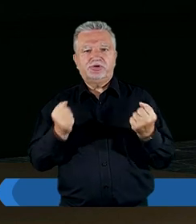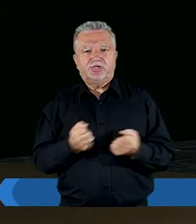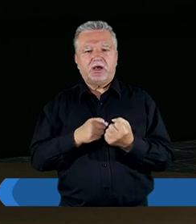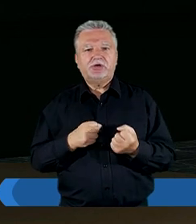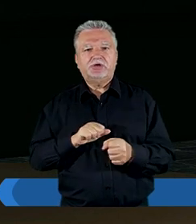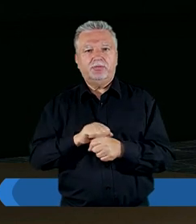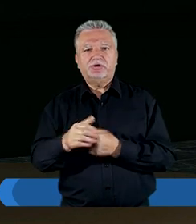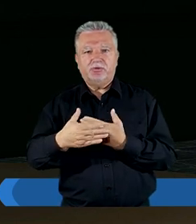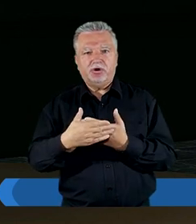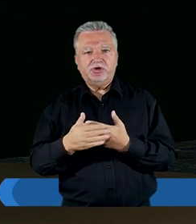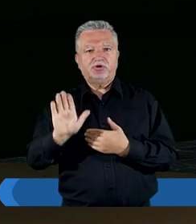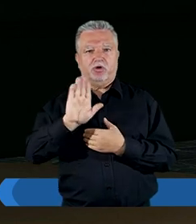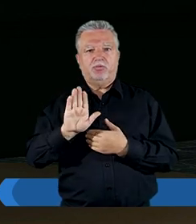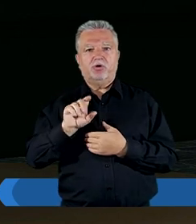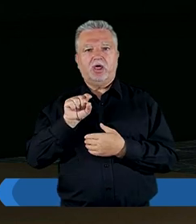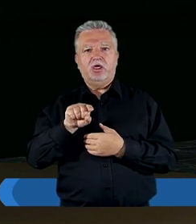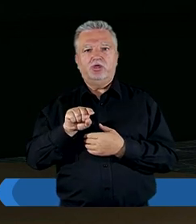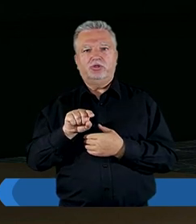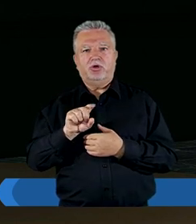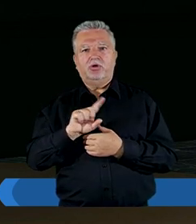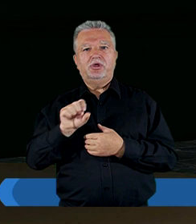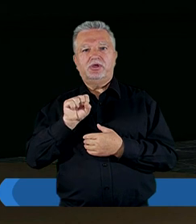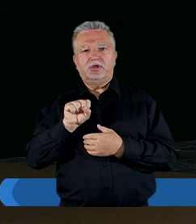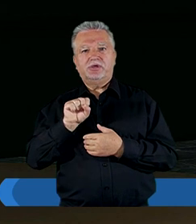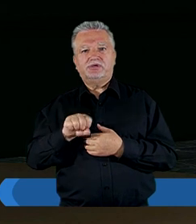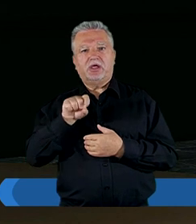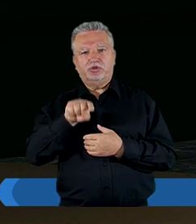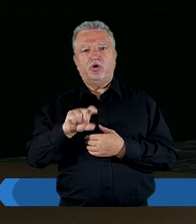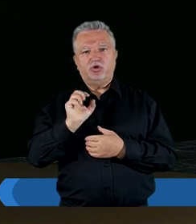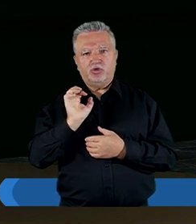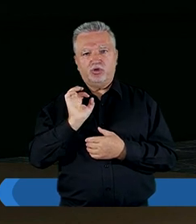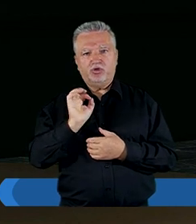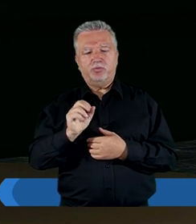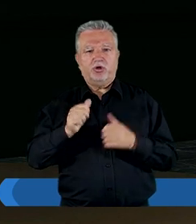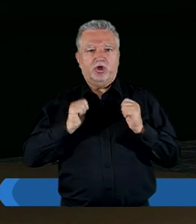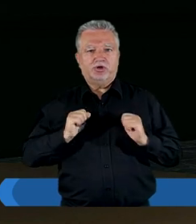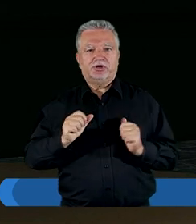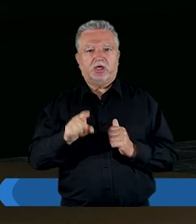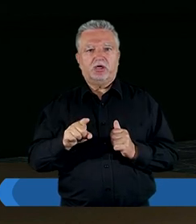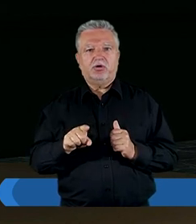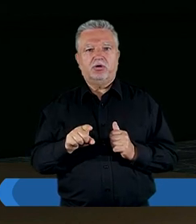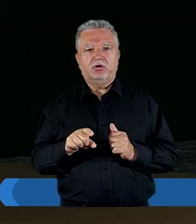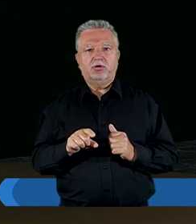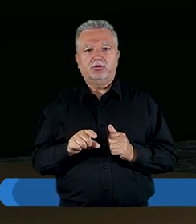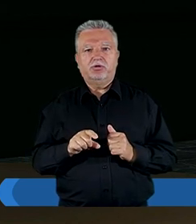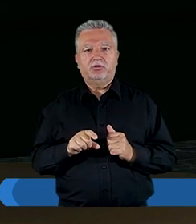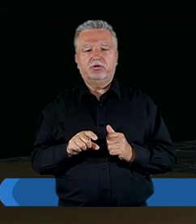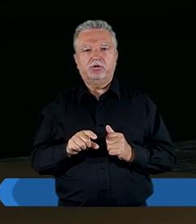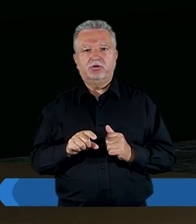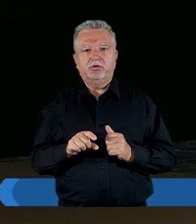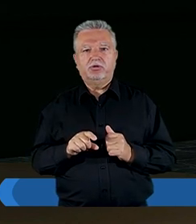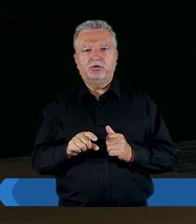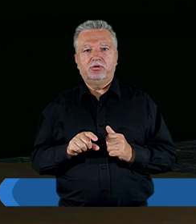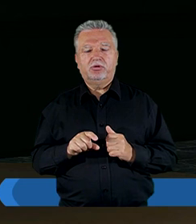blisko Pana Boga, to jakby za to dobro czeka go właśnie takie, a nie inne